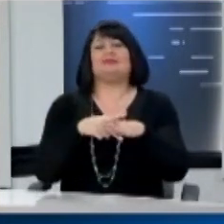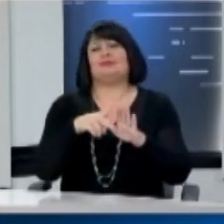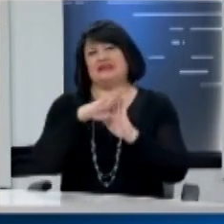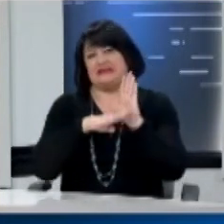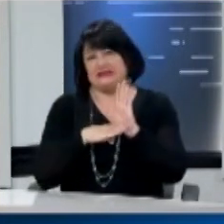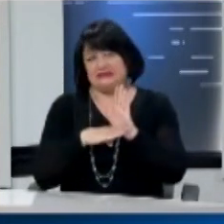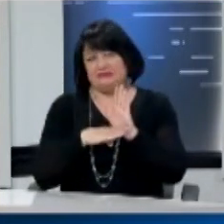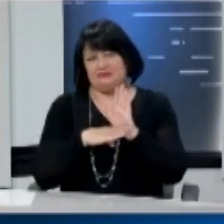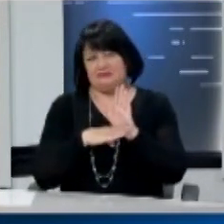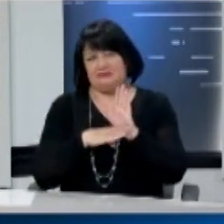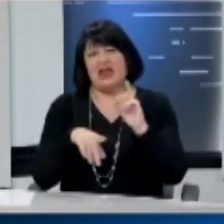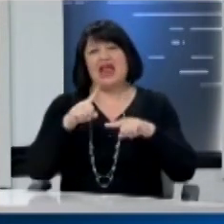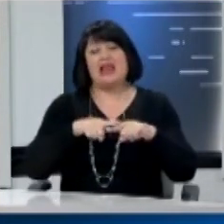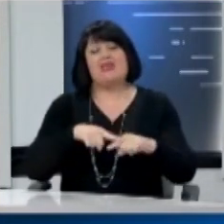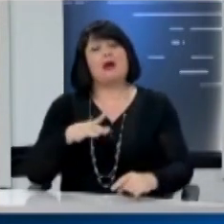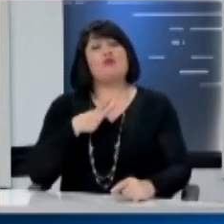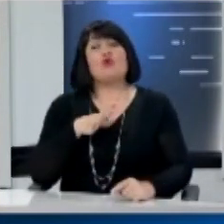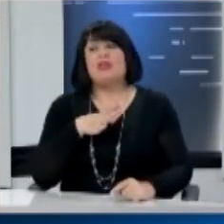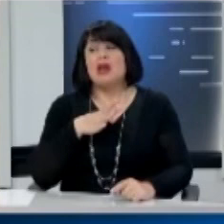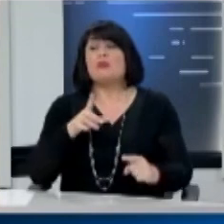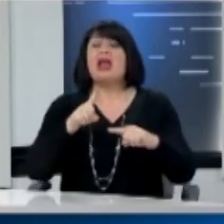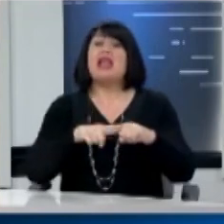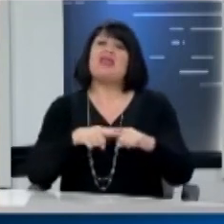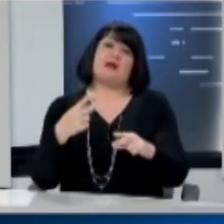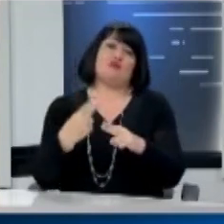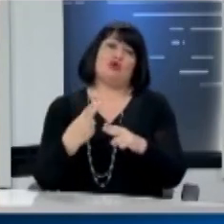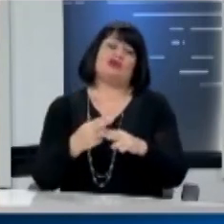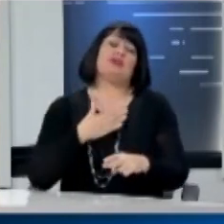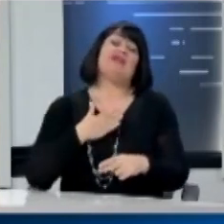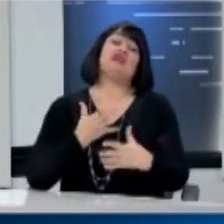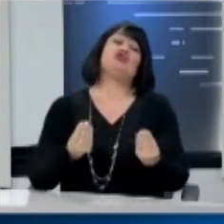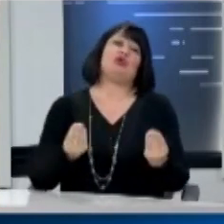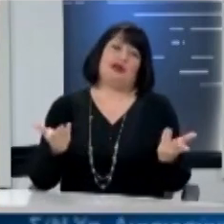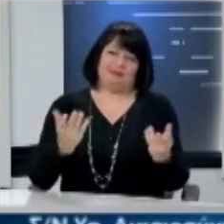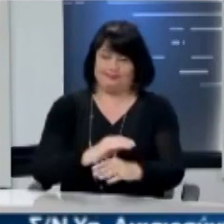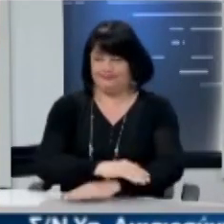σύστημα, για την Ελλάδα που θέλουμε, για την Ελλάδα που αξίζουμε. Σας ευχαριστώ πολύ.